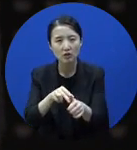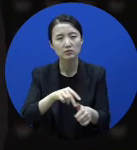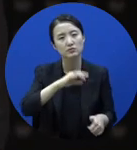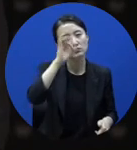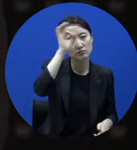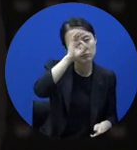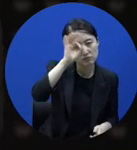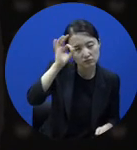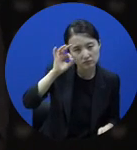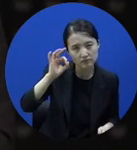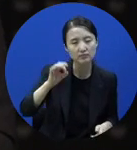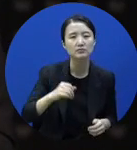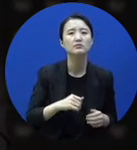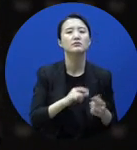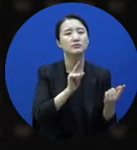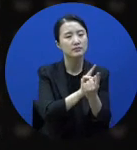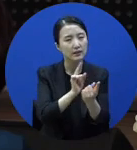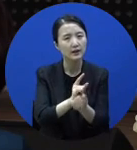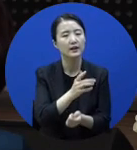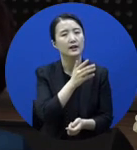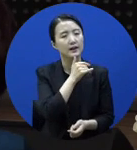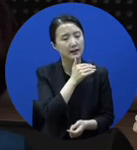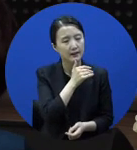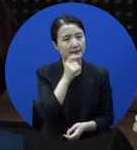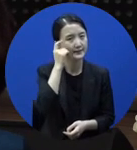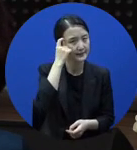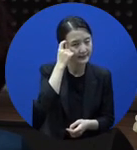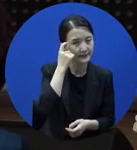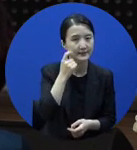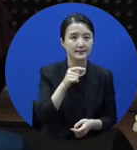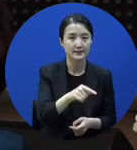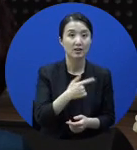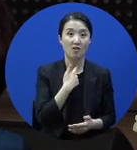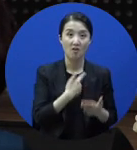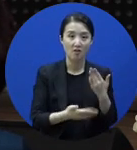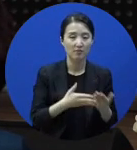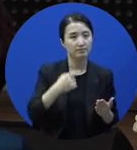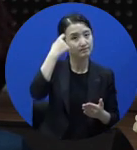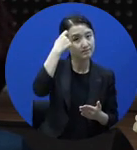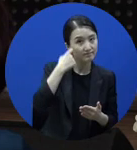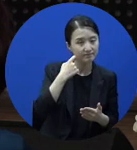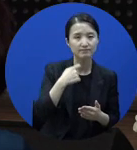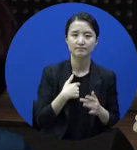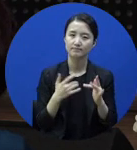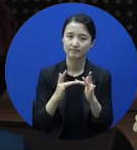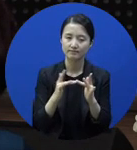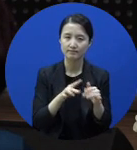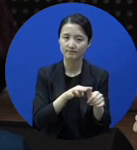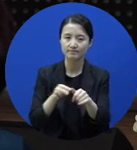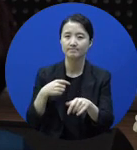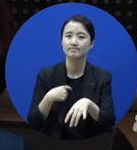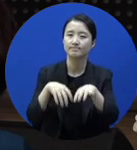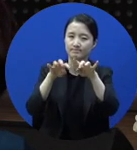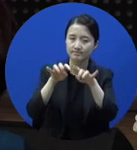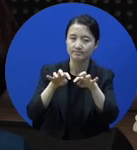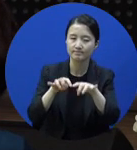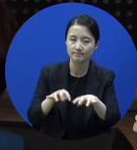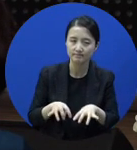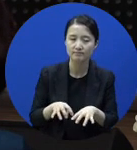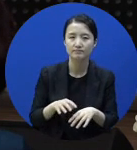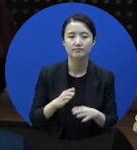좀 달았습니다. 그래서 그때부터 알게 된 게 내가 좋아하는 거와 잘하는 것들에 대한 구분, 그리고 내가 무엇을 잘할 수 있는지를